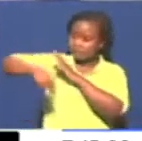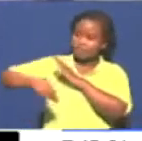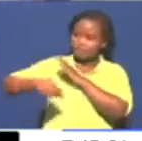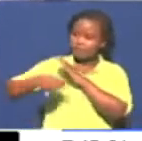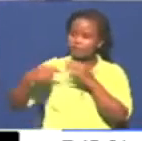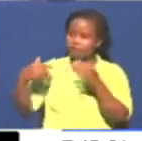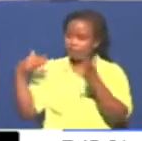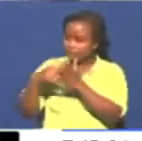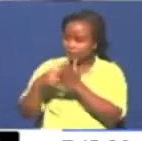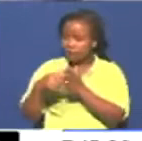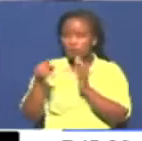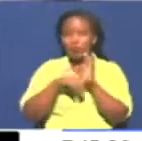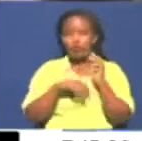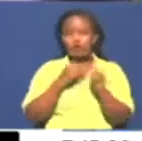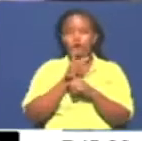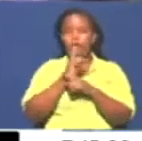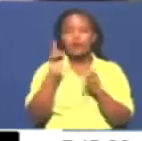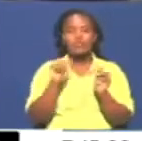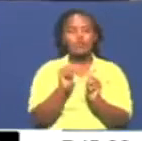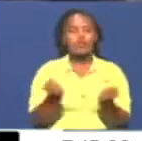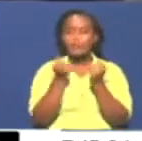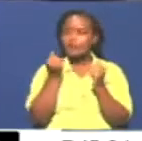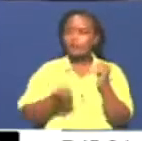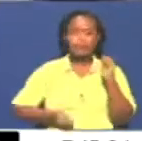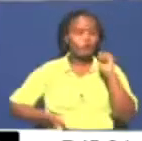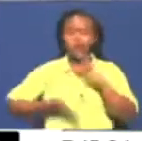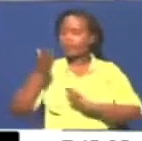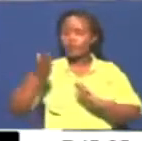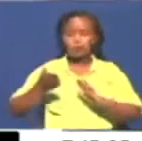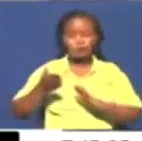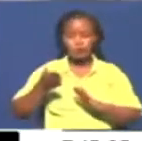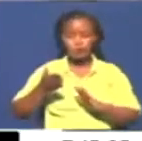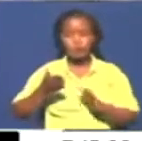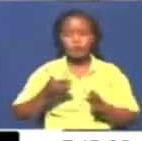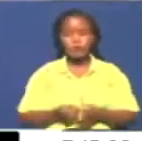that we save them as soon as possible. Ben Chumba, Darubini.